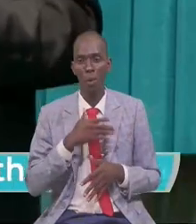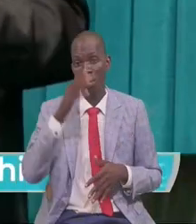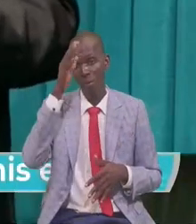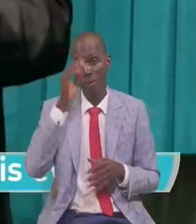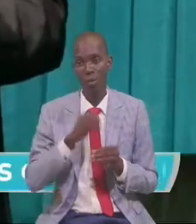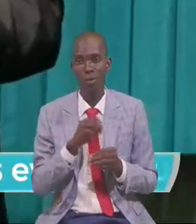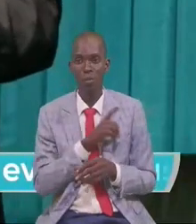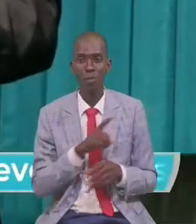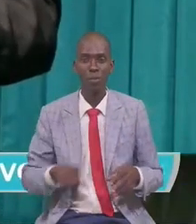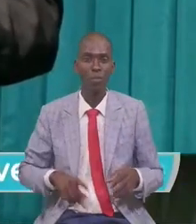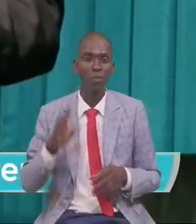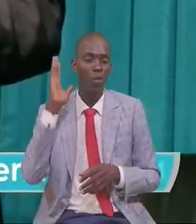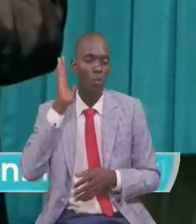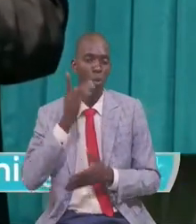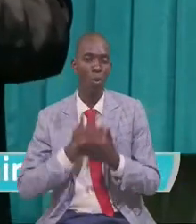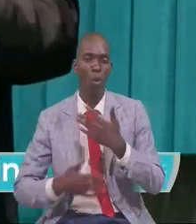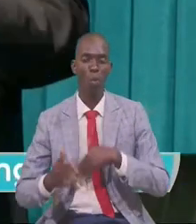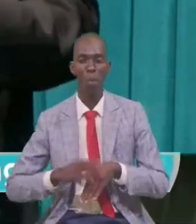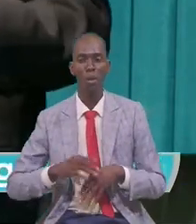prier.